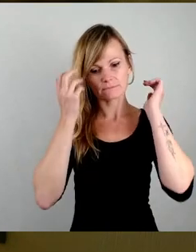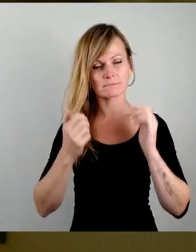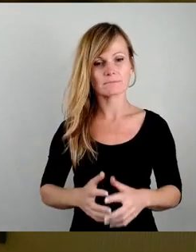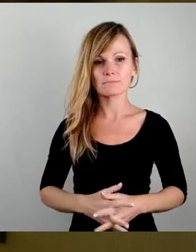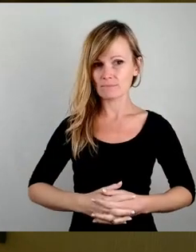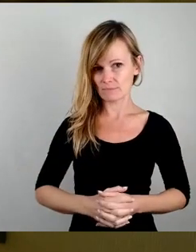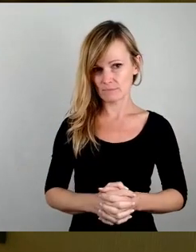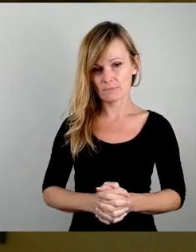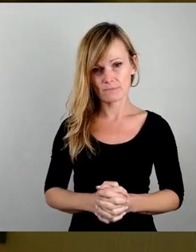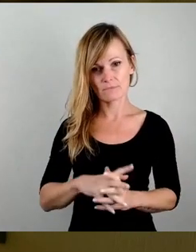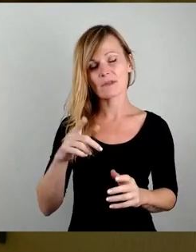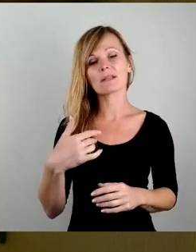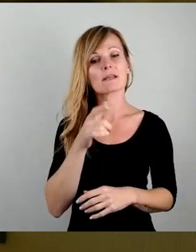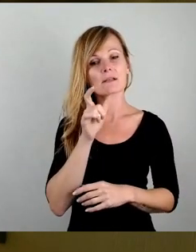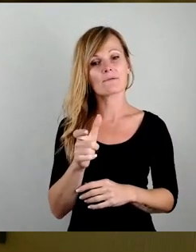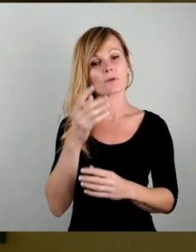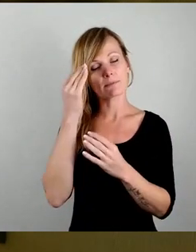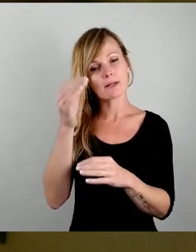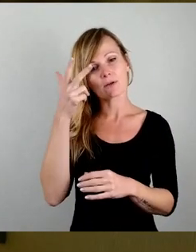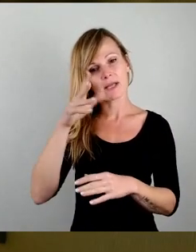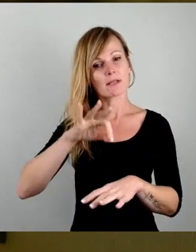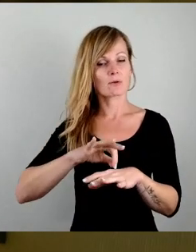Nächste Wortmeldung, Herr Dr. Schulte-Wissemann für die Dissidenten.